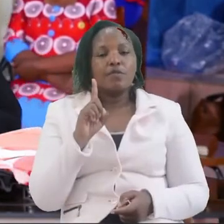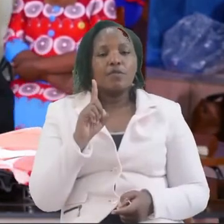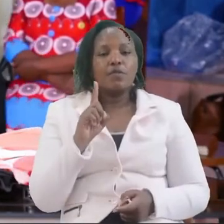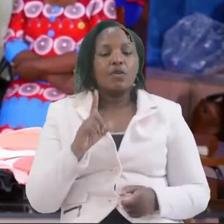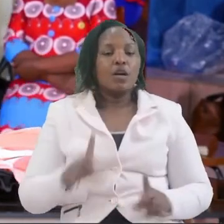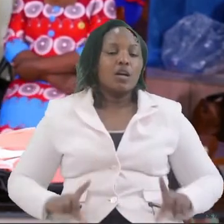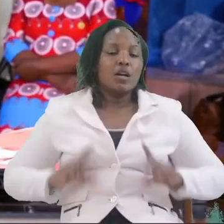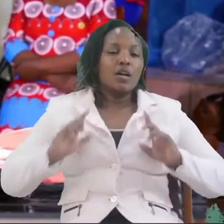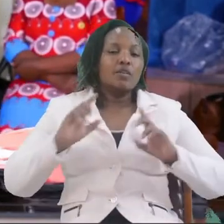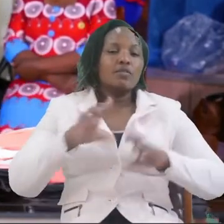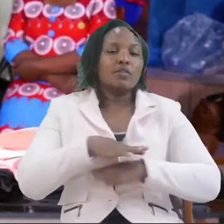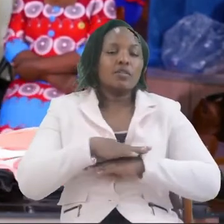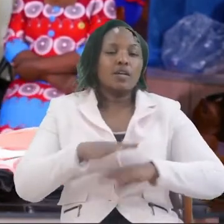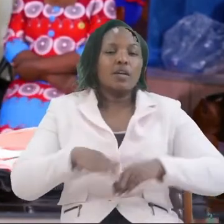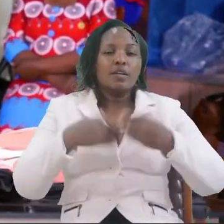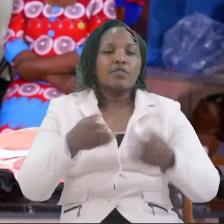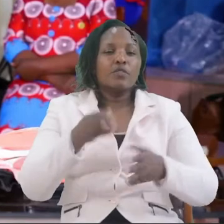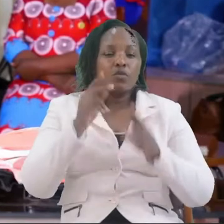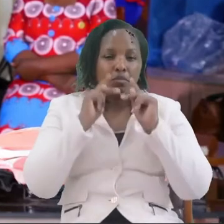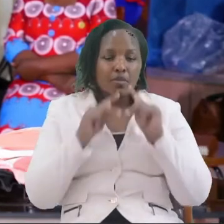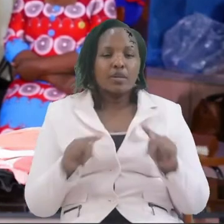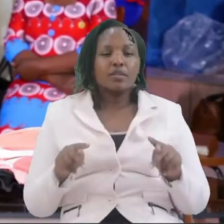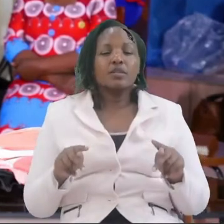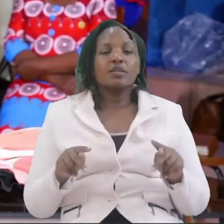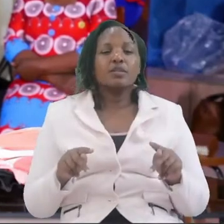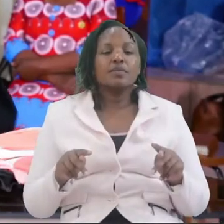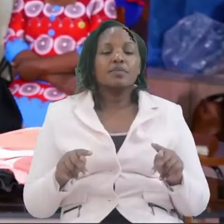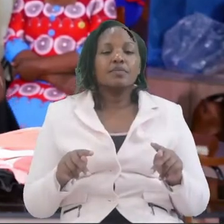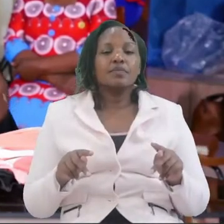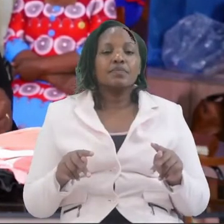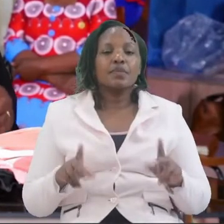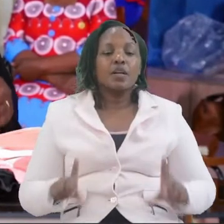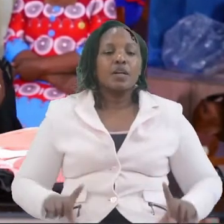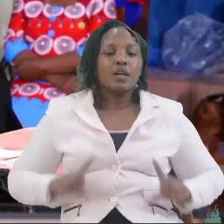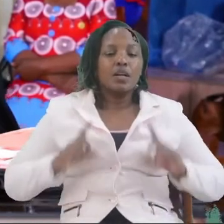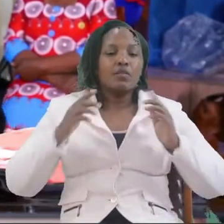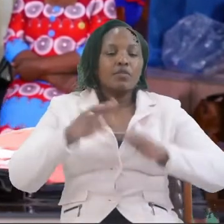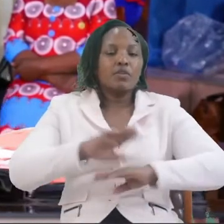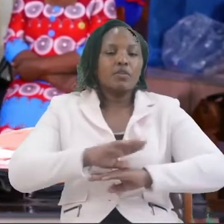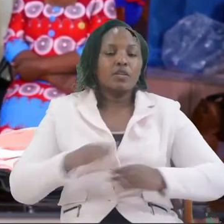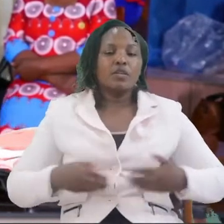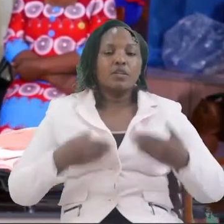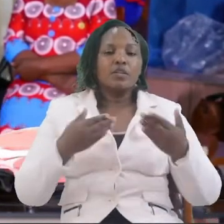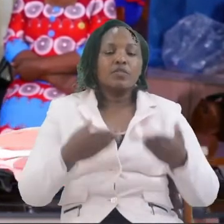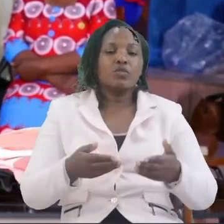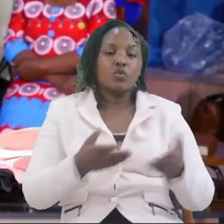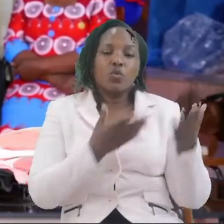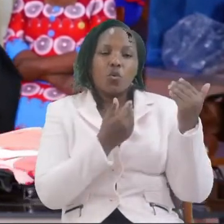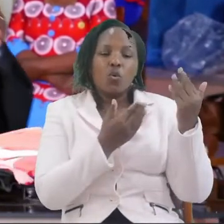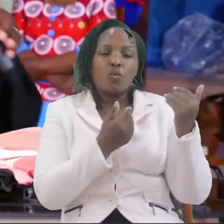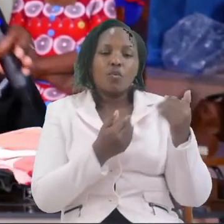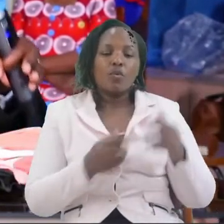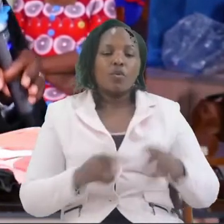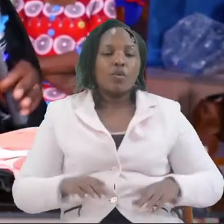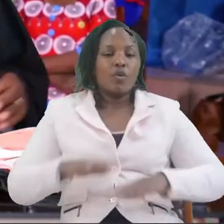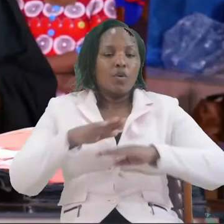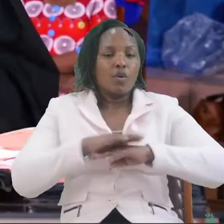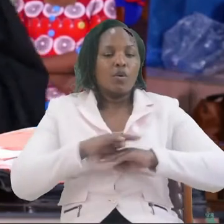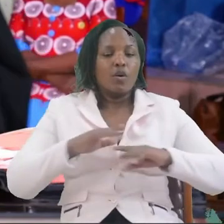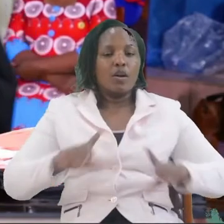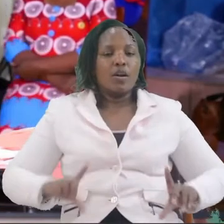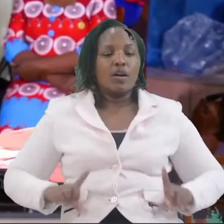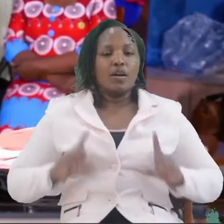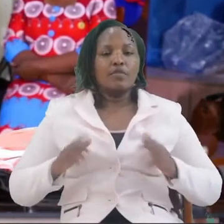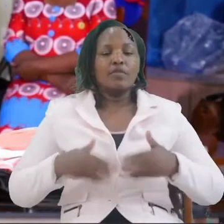maisha ya kuridhika inatupa amani. Maisha ya kuridhika inatupa tumaini. Maisha ya